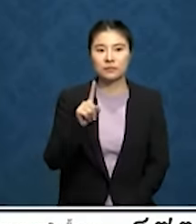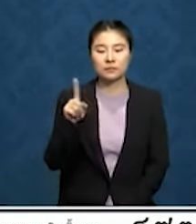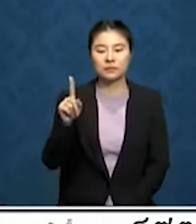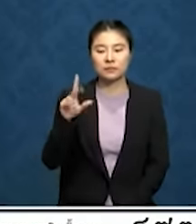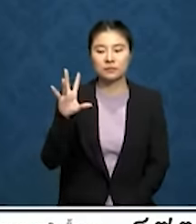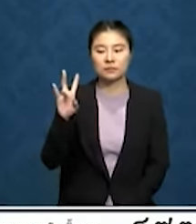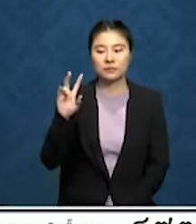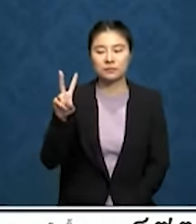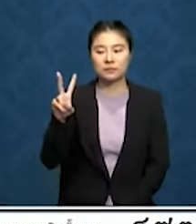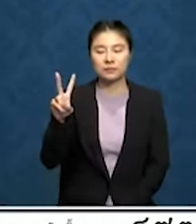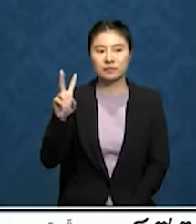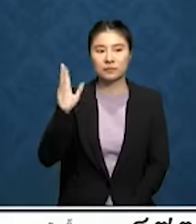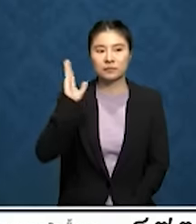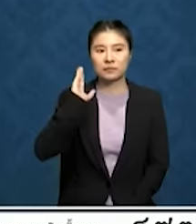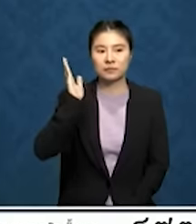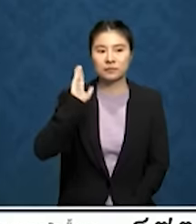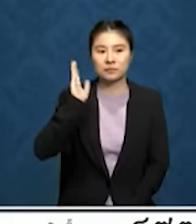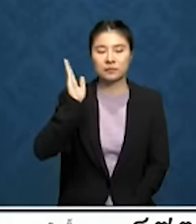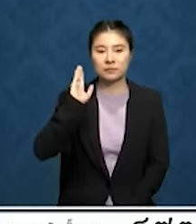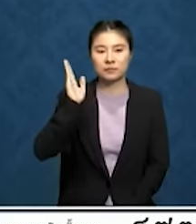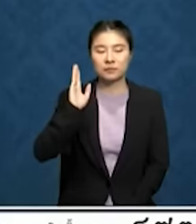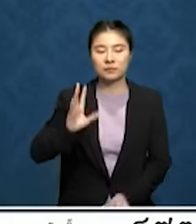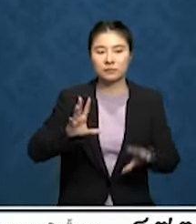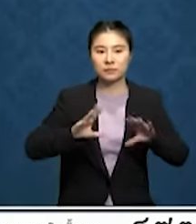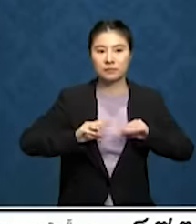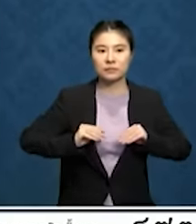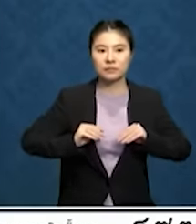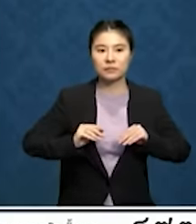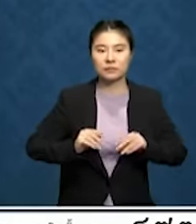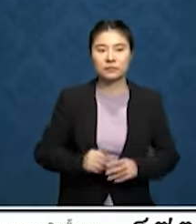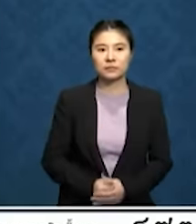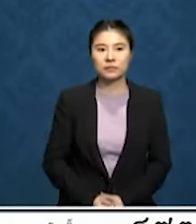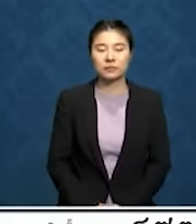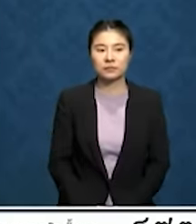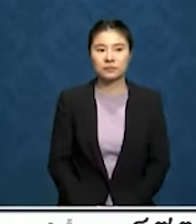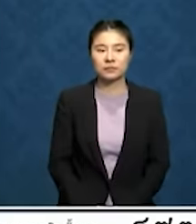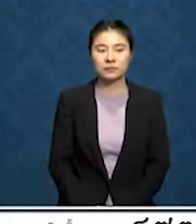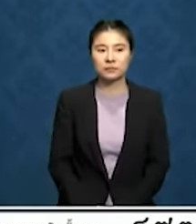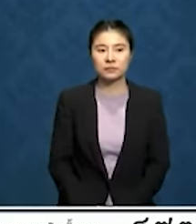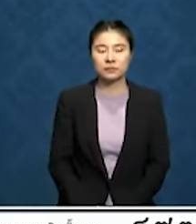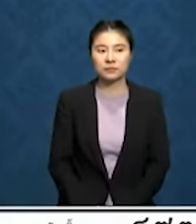172นายธีรชัยแสนแก้ว เห็นชอบครับ